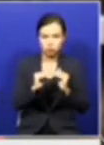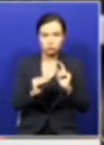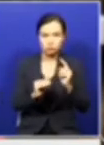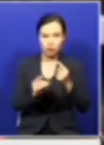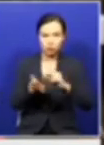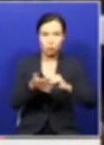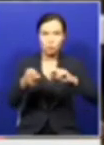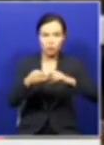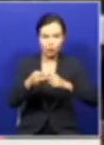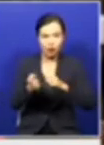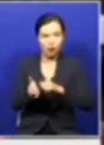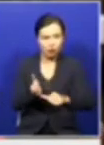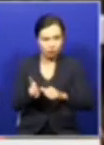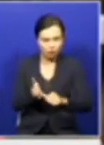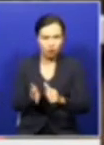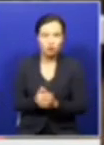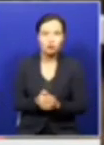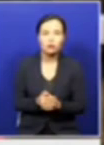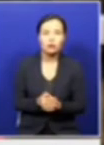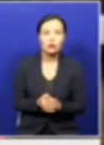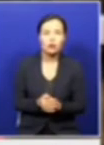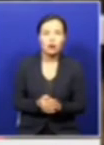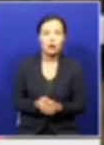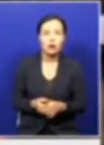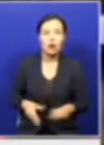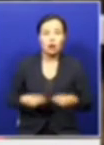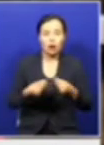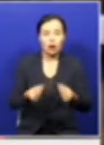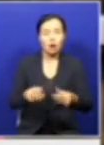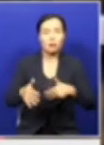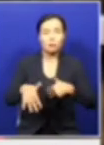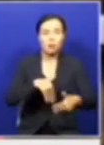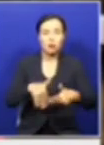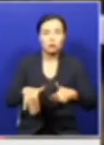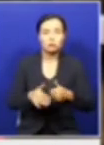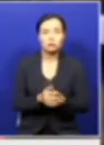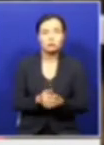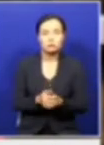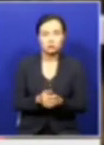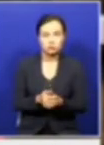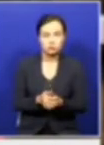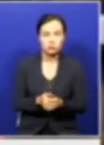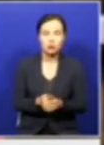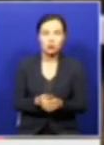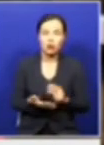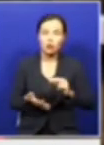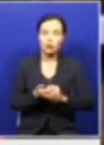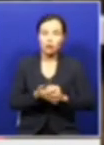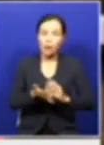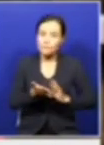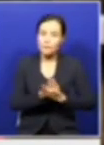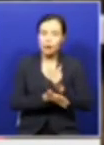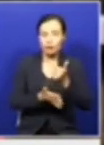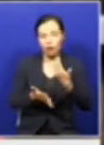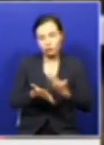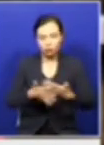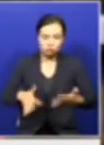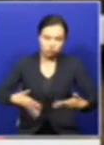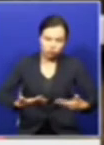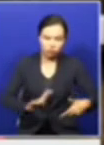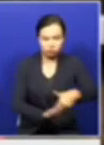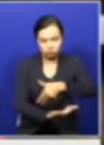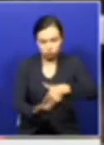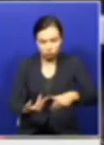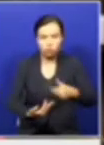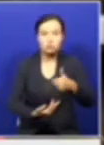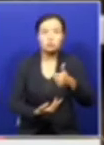หามันจะส่งผลให้กับประชาชนนั้นสามารถที่จะลืมตาอ้าปากได้เพราะว่าเรา